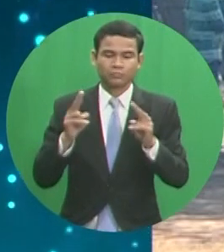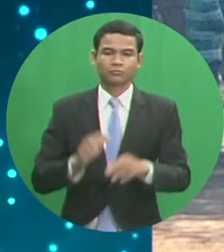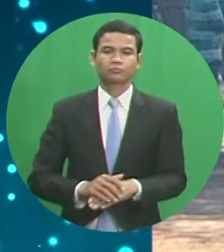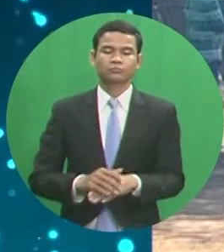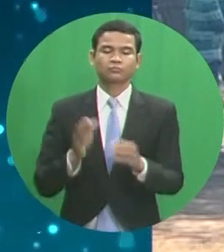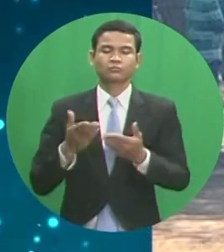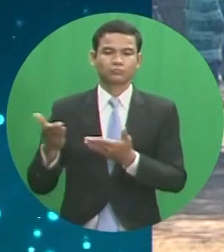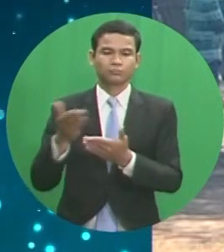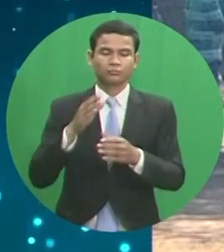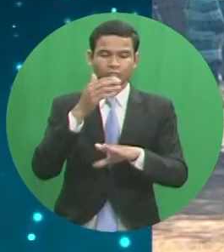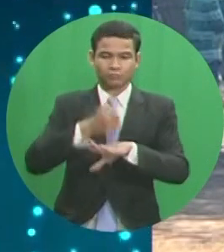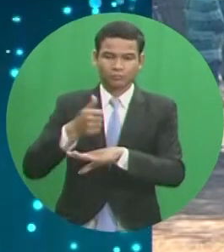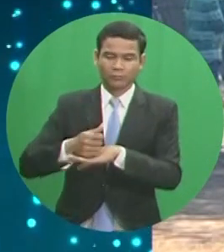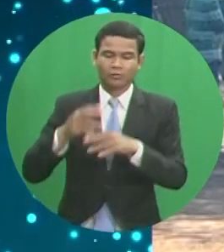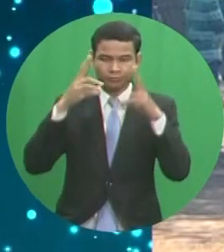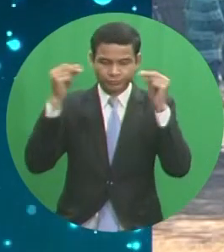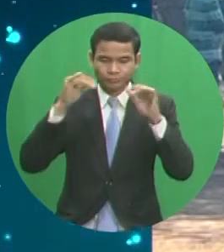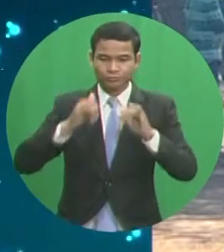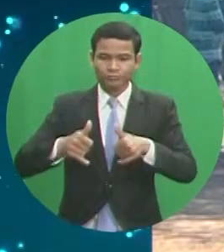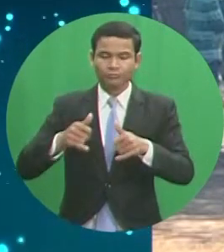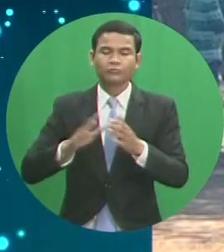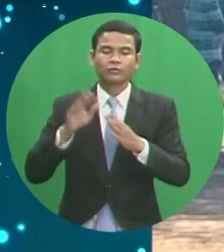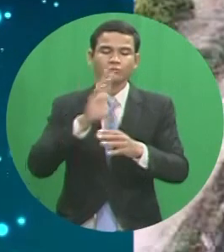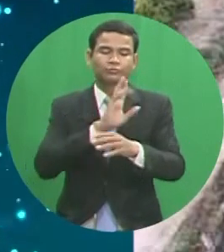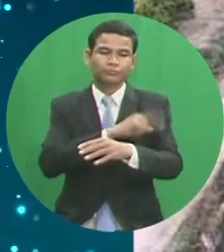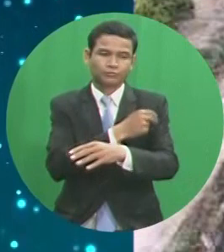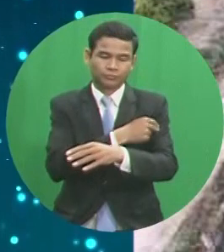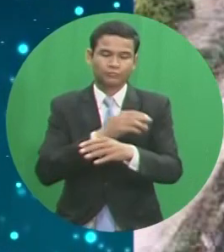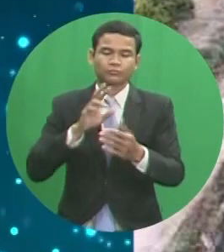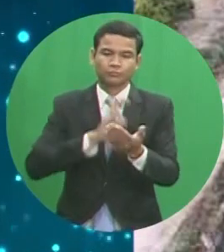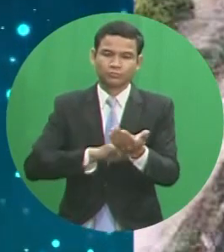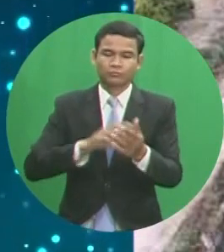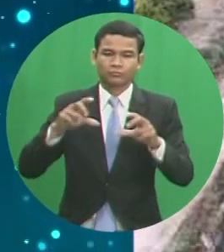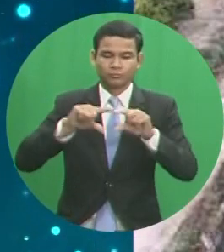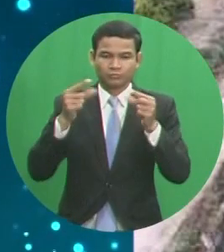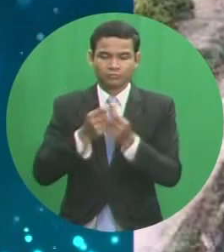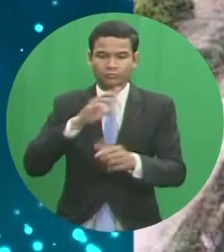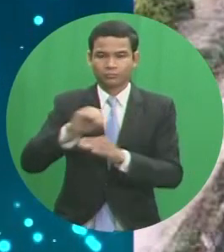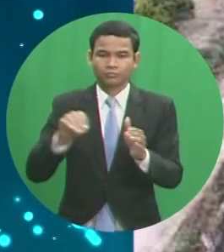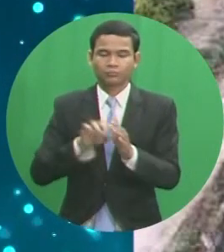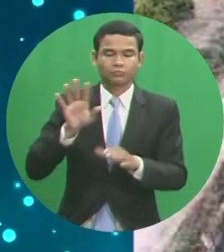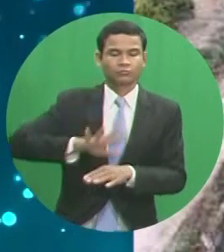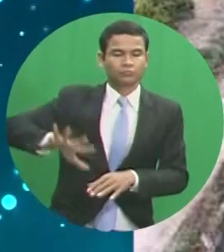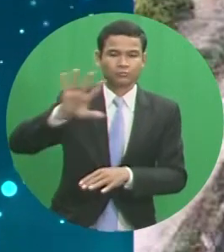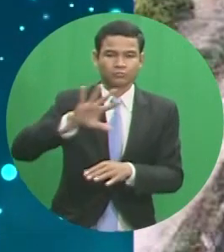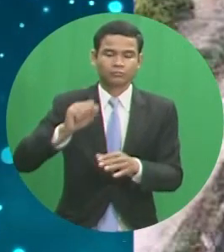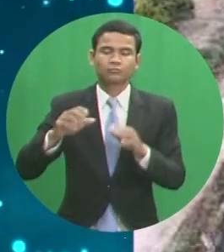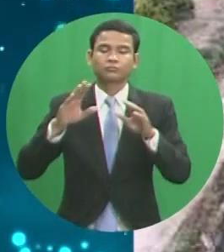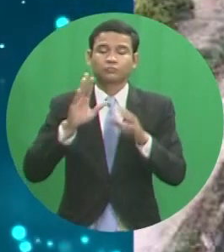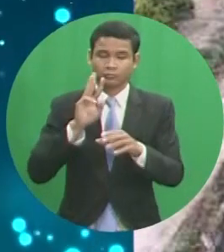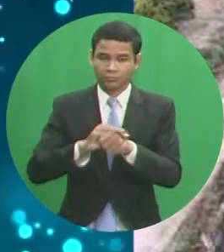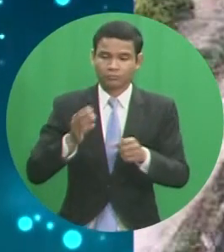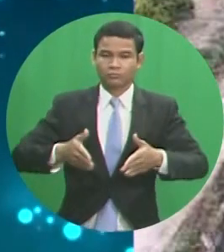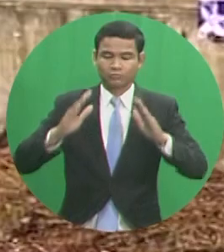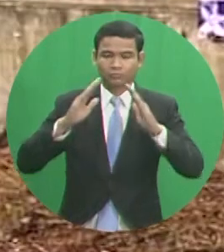ផុតជូនដល់ថ្នាក់ដឹកនាំមន្ត្រីបុគ្គលិកសុខាភិបាលនិងក្រុមគ្រូពេទ្យទាំងអស់នៅទូទាំងប្រទេសស្ថាប័ននិងអញ្ញា